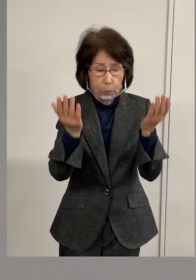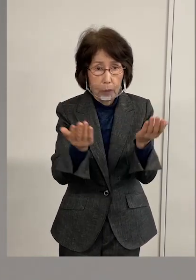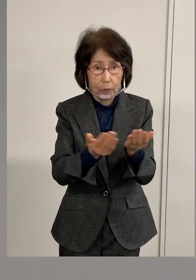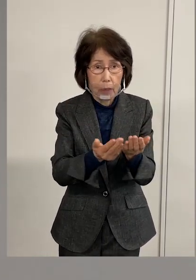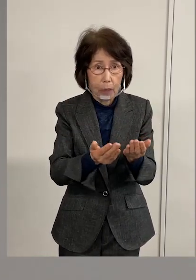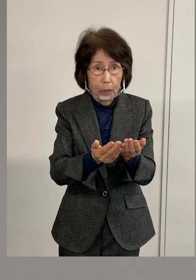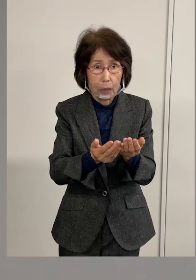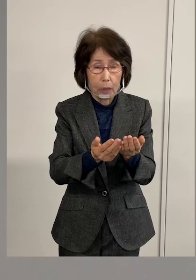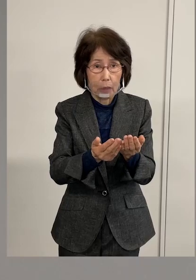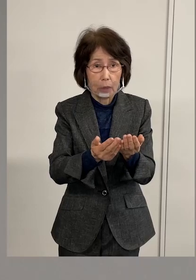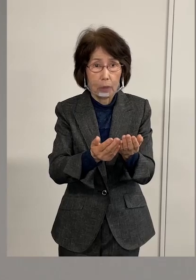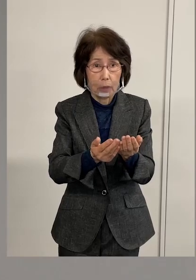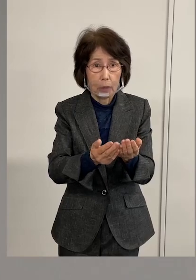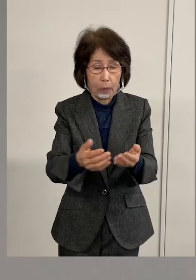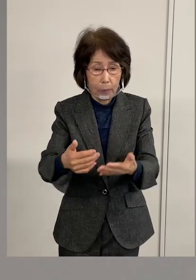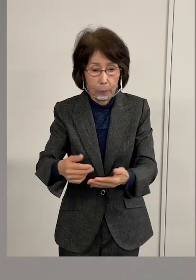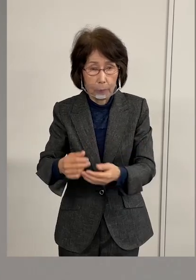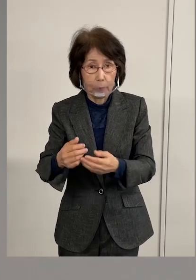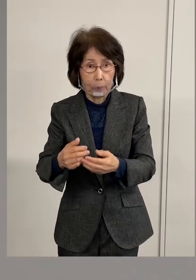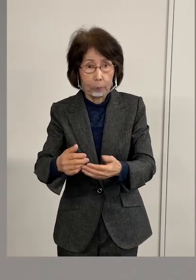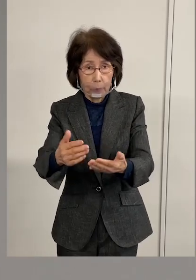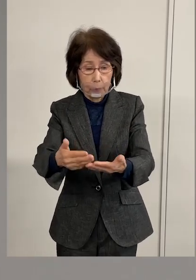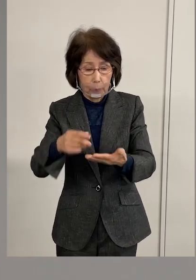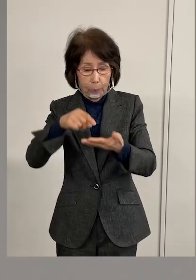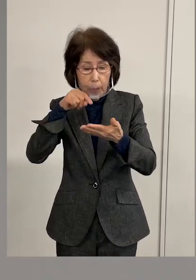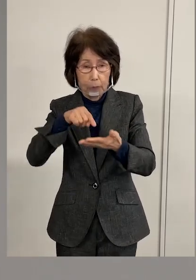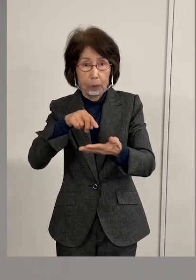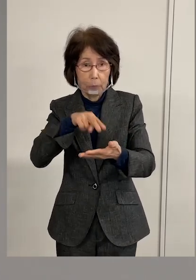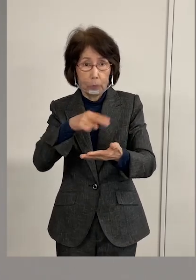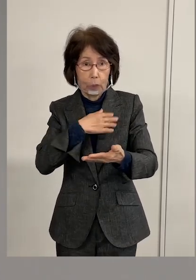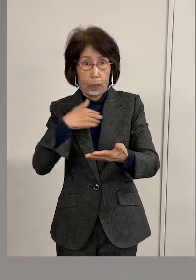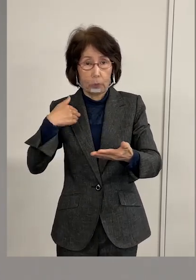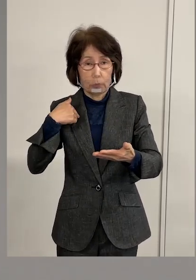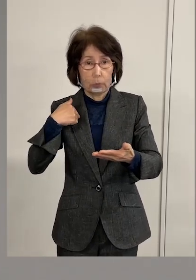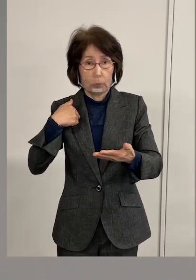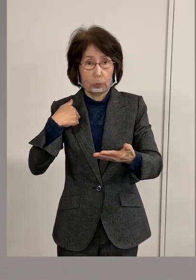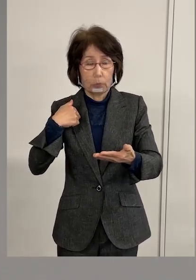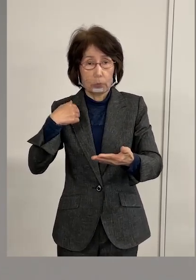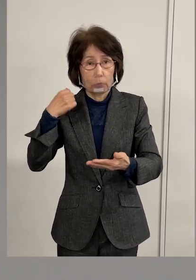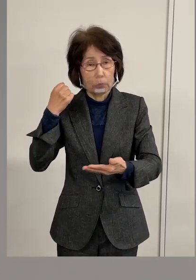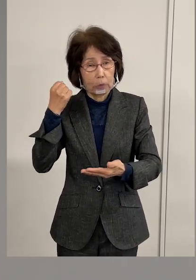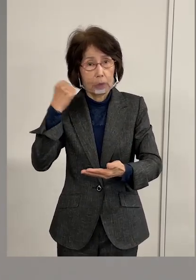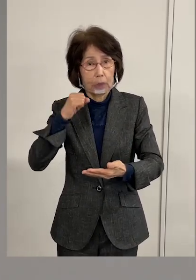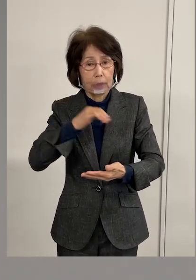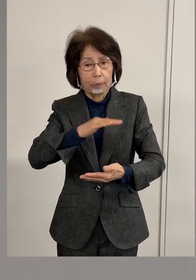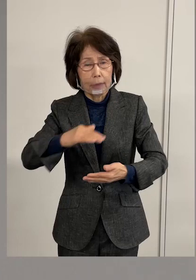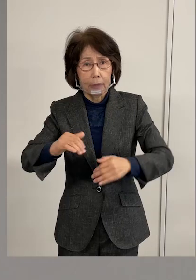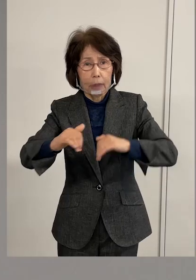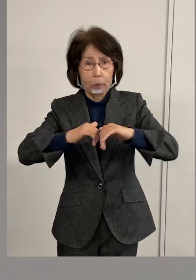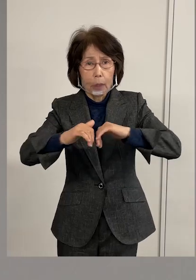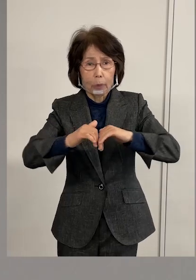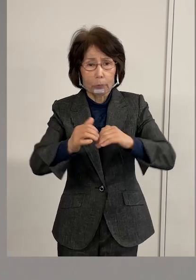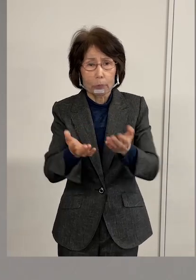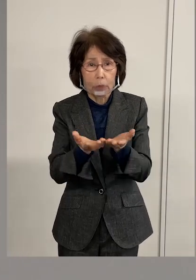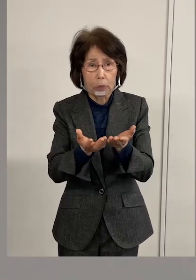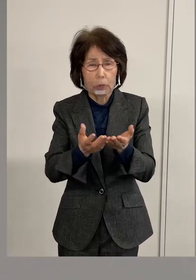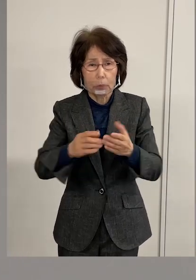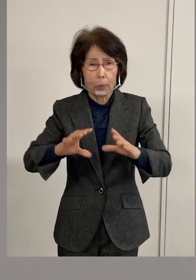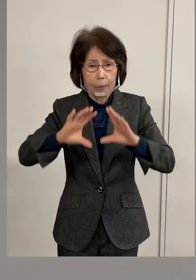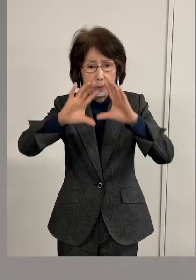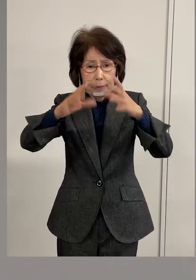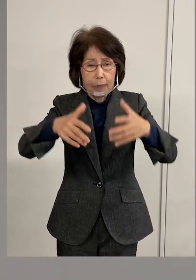一応そこから見れる仕組みになってます。で、やっぱり南海トラフ地震というのは少し世界的に見